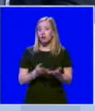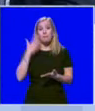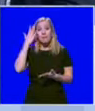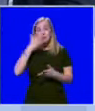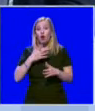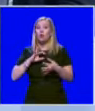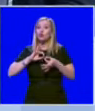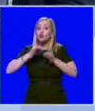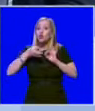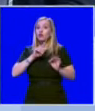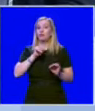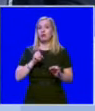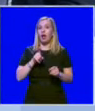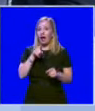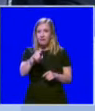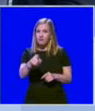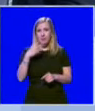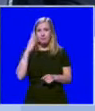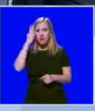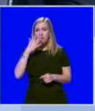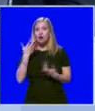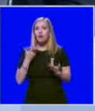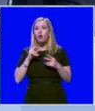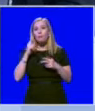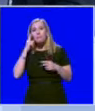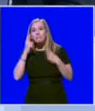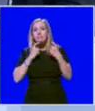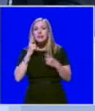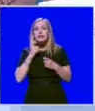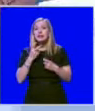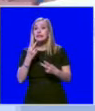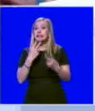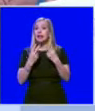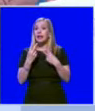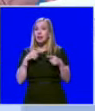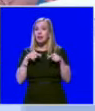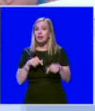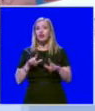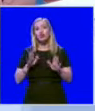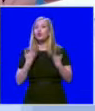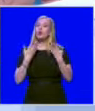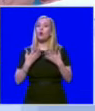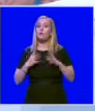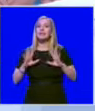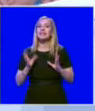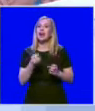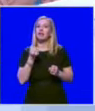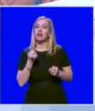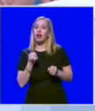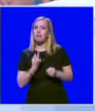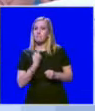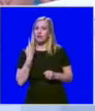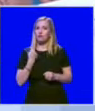вие представяте ли си какво си казват зрителите в този момент? Щом толкова много се карат, значи има нещо за това. Щом се захванаха първо за изборния